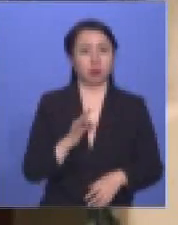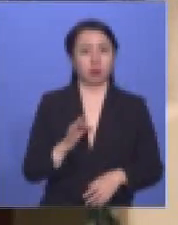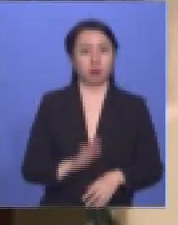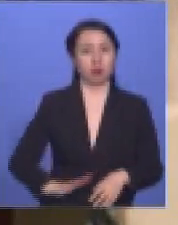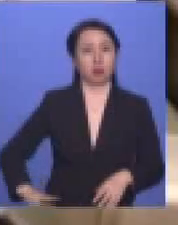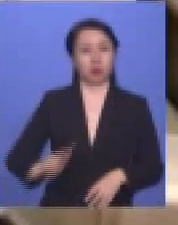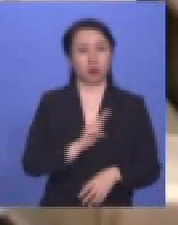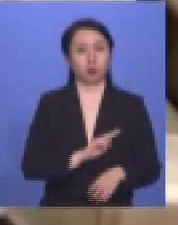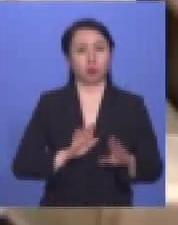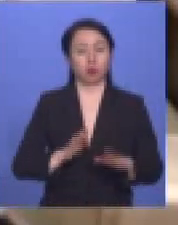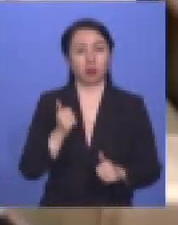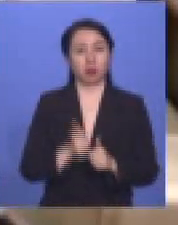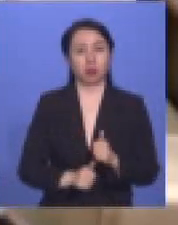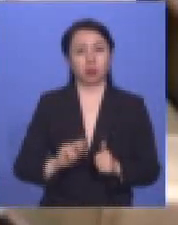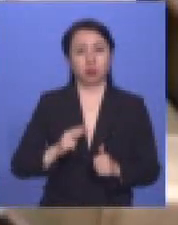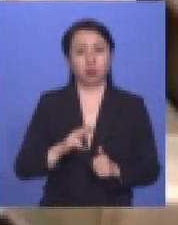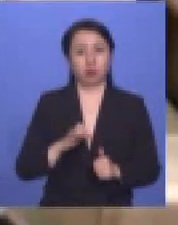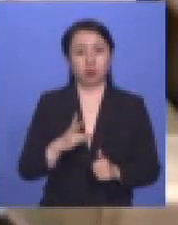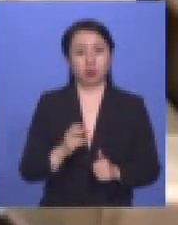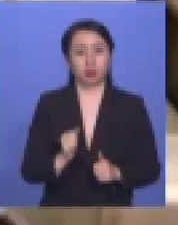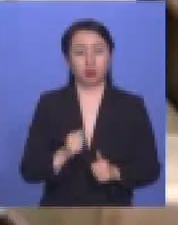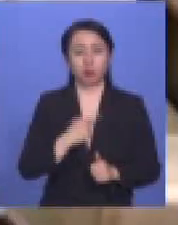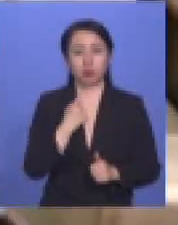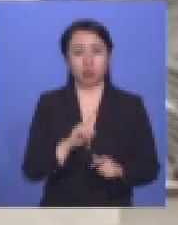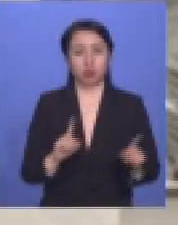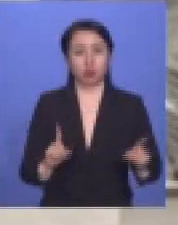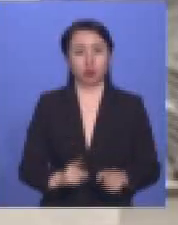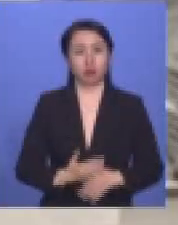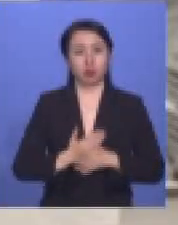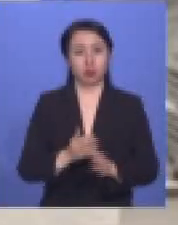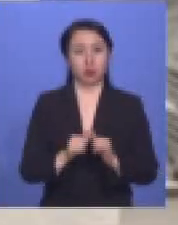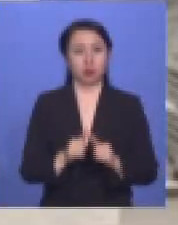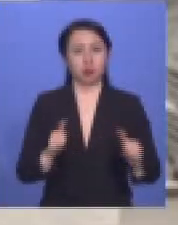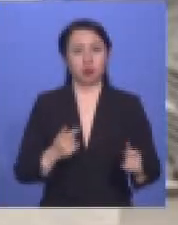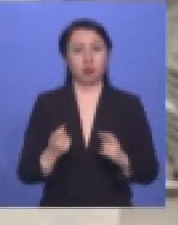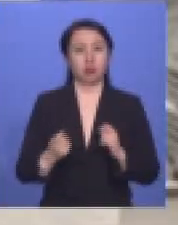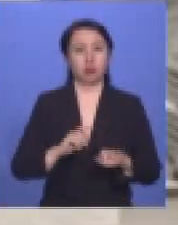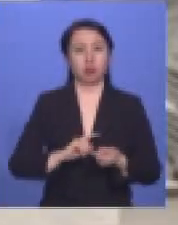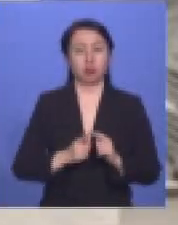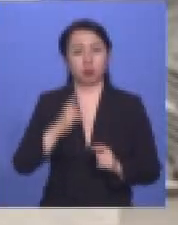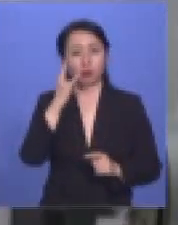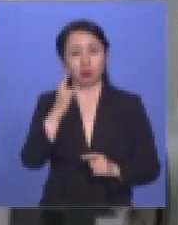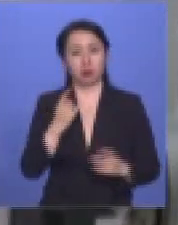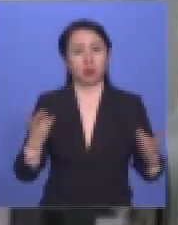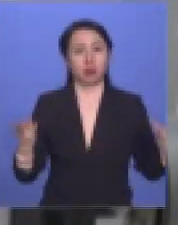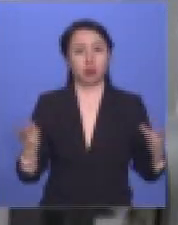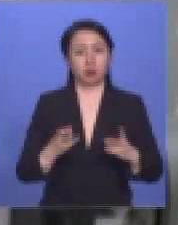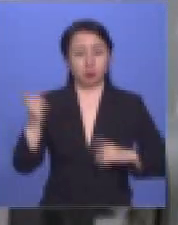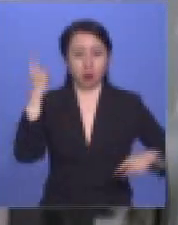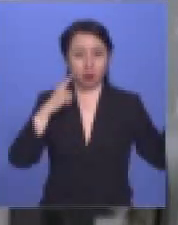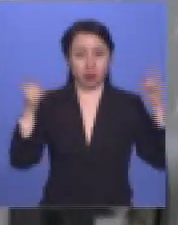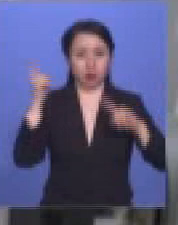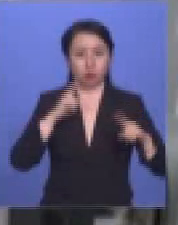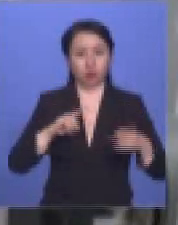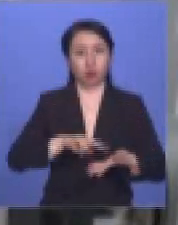В стране работает только каждая четвертая мельница. Он отмечает, что для поддержки развития зернопереработки в Казахстане